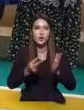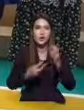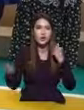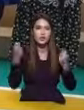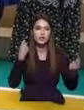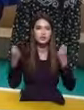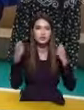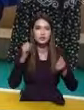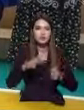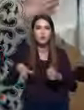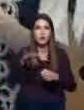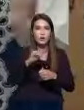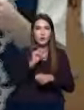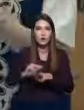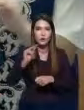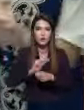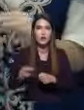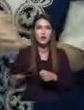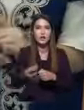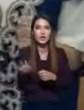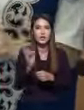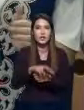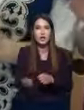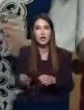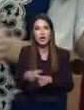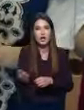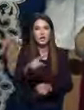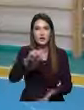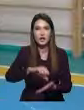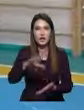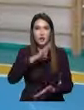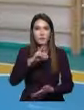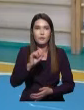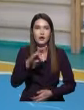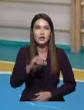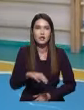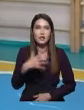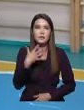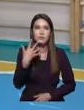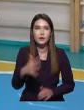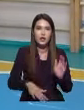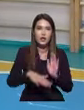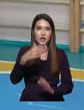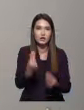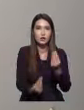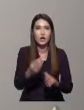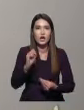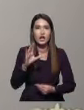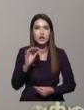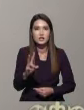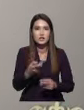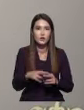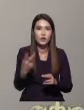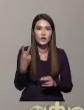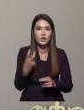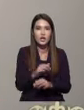шараға қала оқушыларымен қатар ауданнан келген асықшылар қатысты. Қанат Ықыласбеков 5 жасынан бастап асық ойнайтынын айтады. Еншісінде